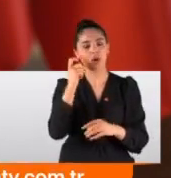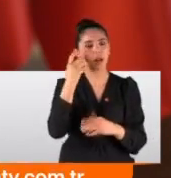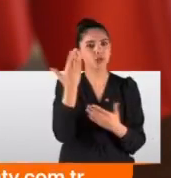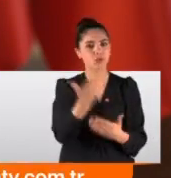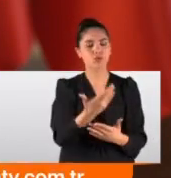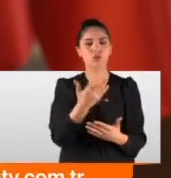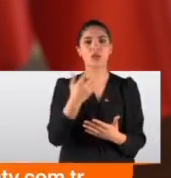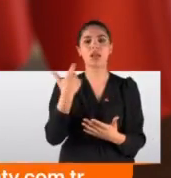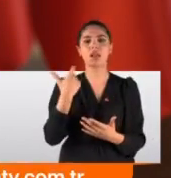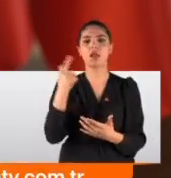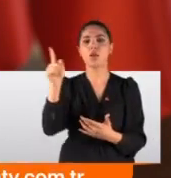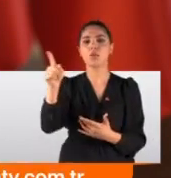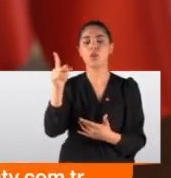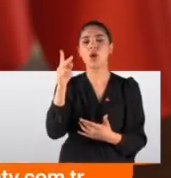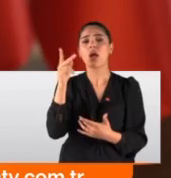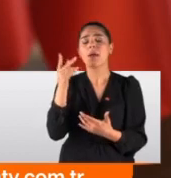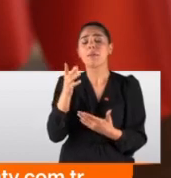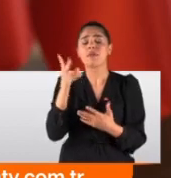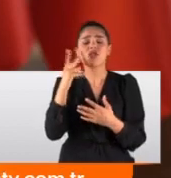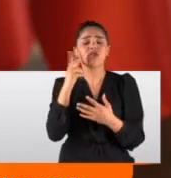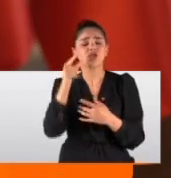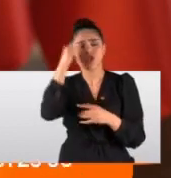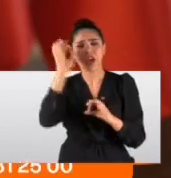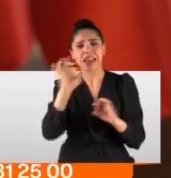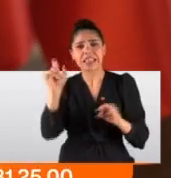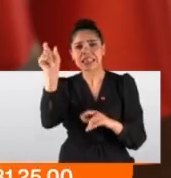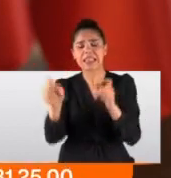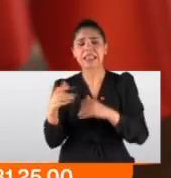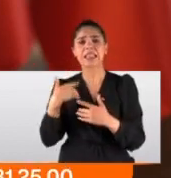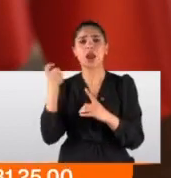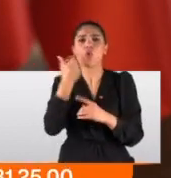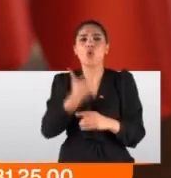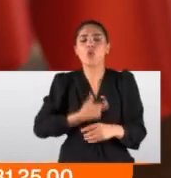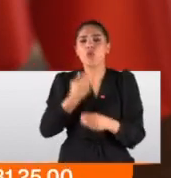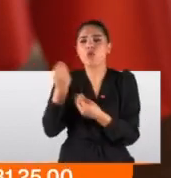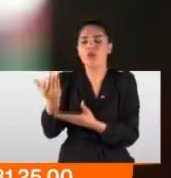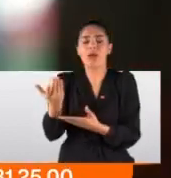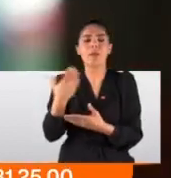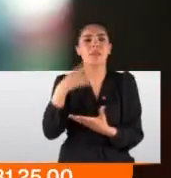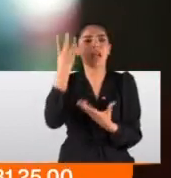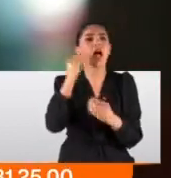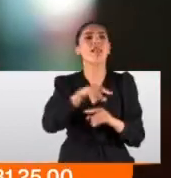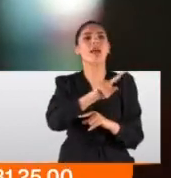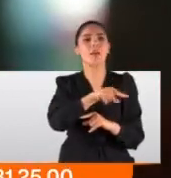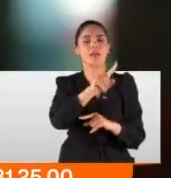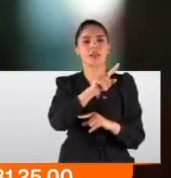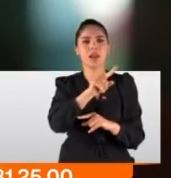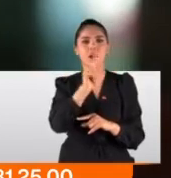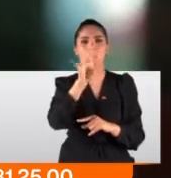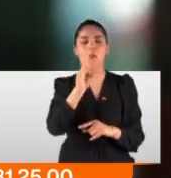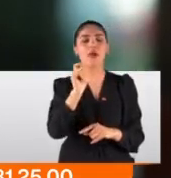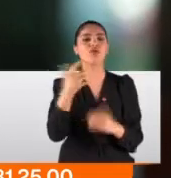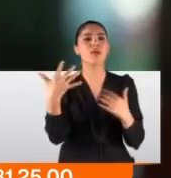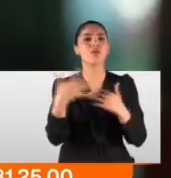mazlumların sesi, soluğu, umudu haline gelmemizin sırrını kavrayamadılar. Tıpkı 15